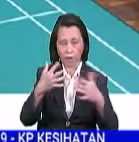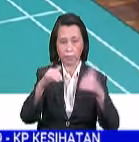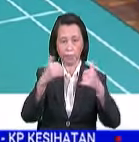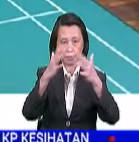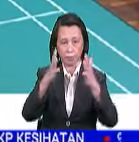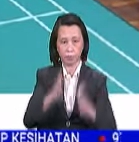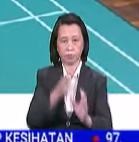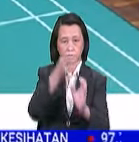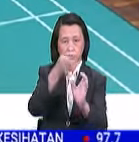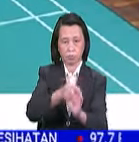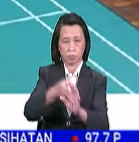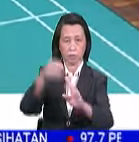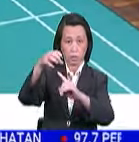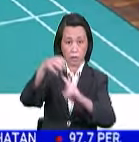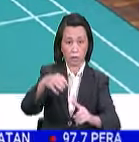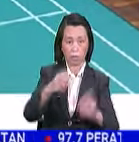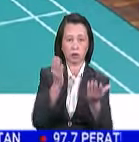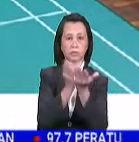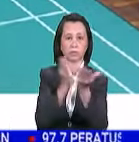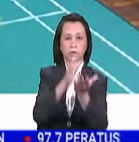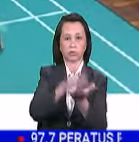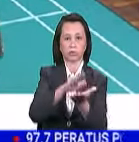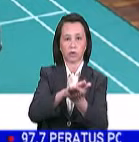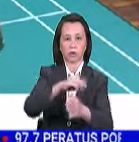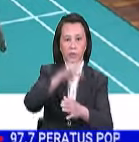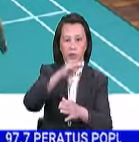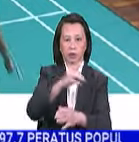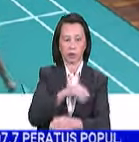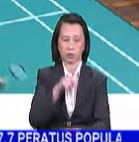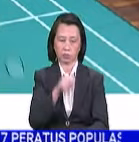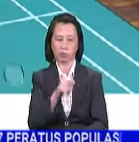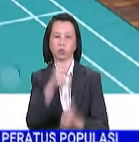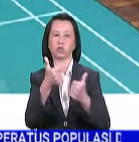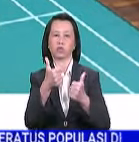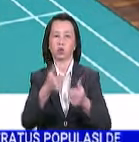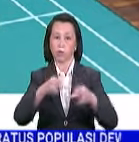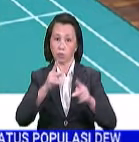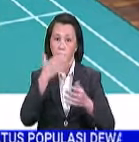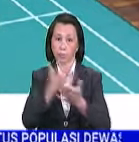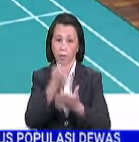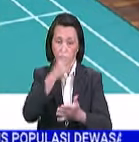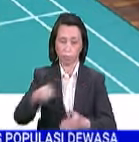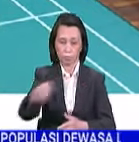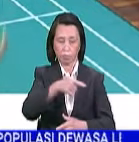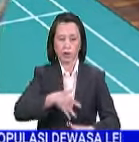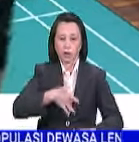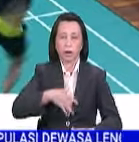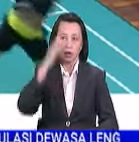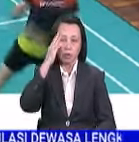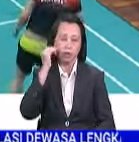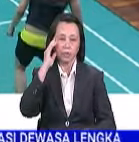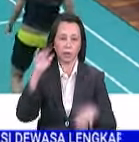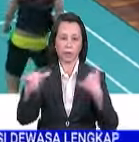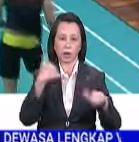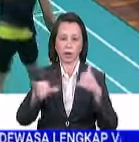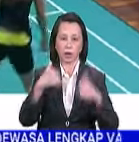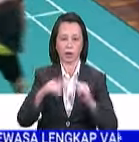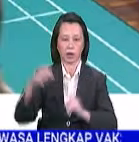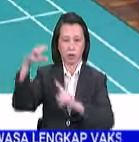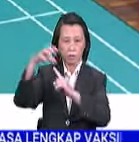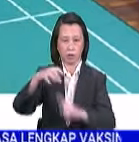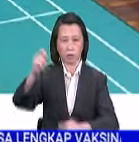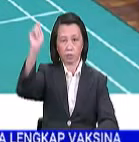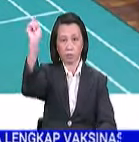pemain yang menyertai kejohanan ini adalah pelajar sekolah menengah dan ini adalah peluang yang baik untuk mereka merasai pengalaman bermain dalam